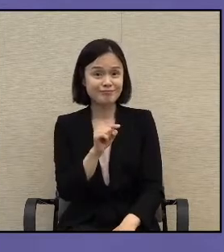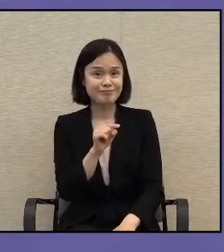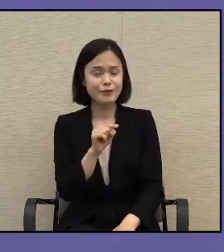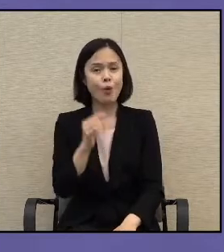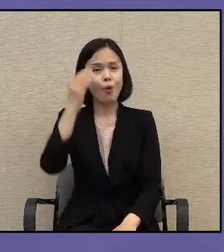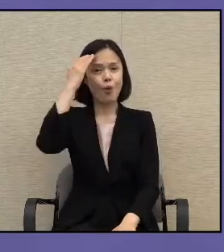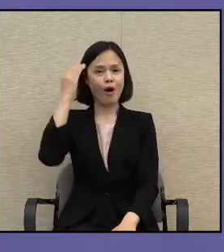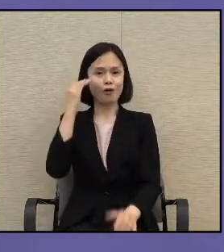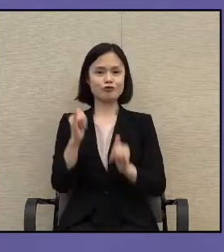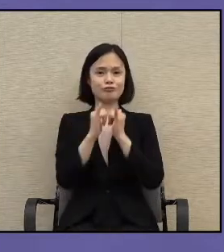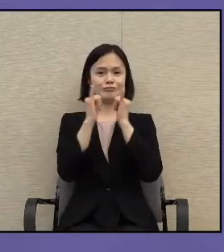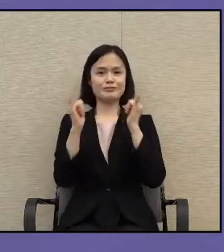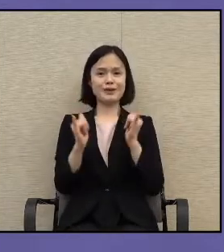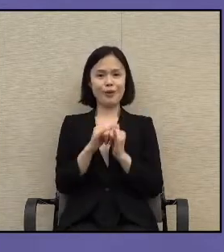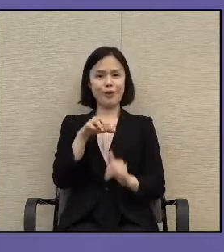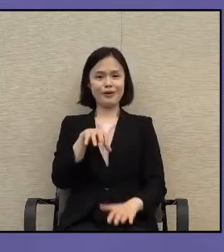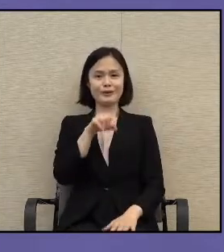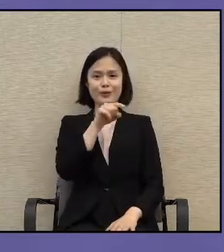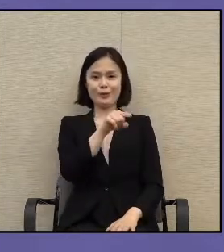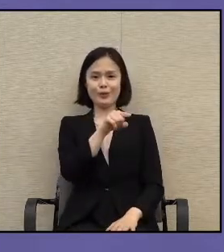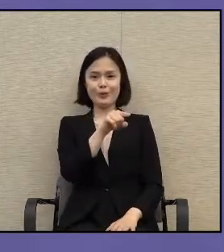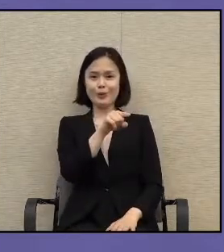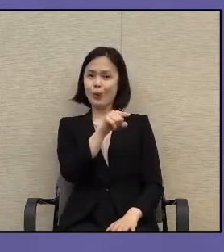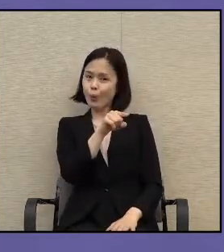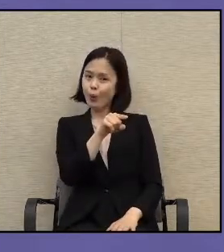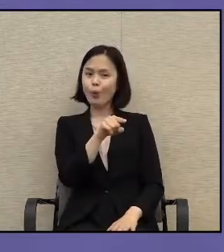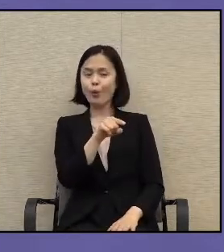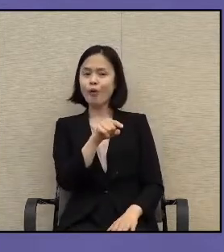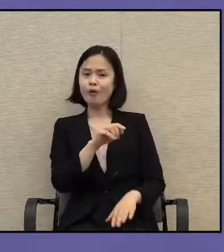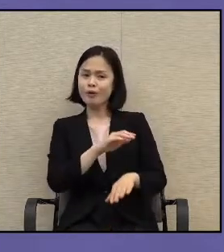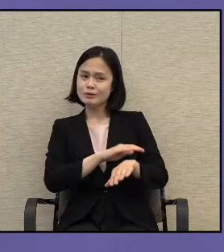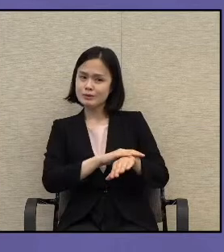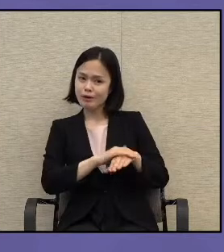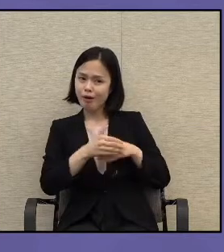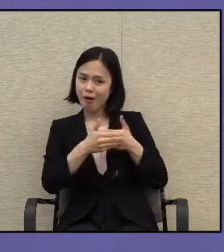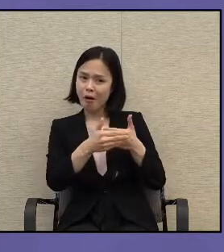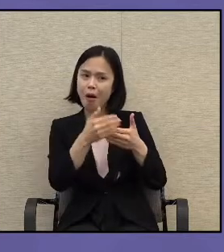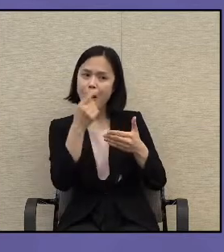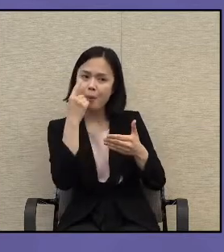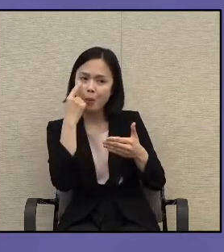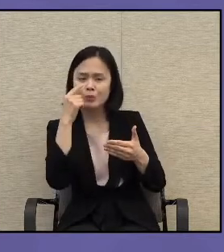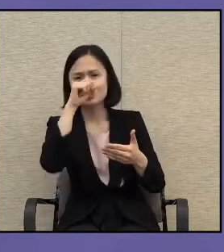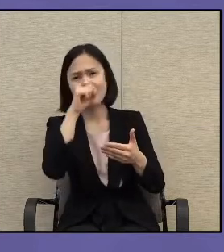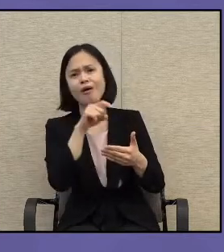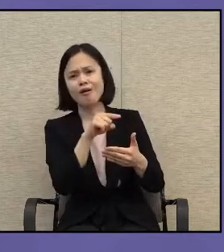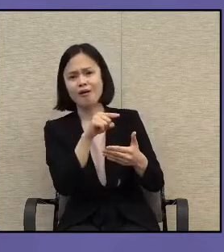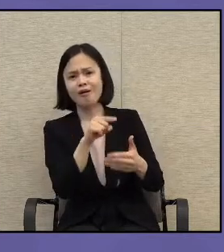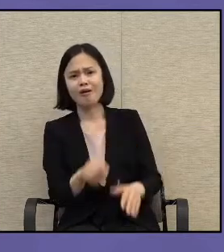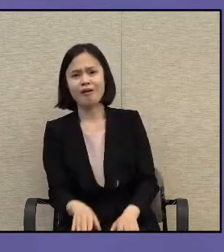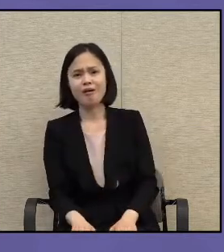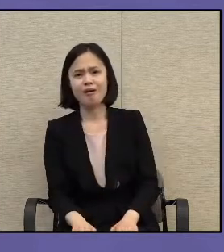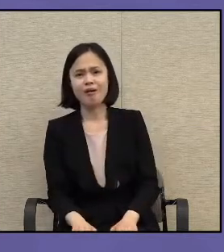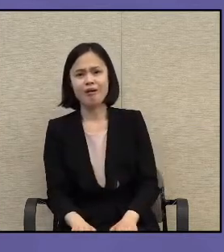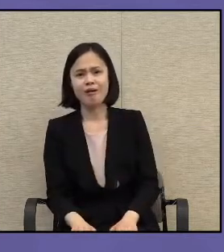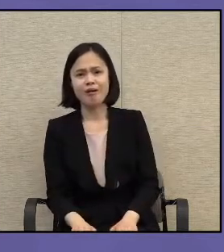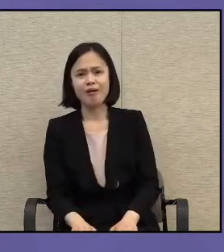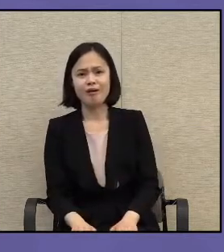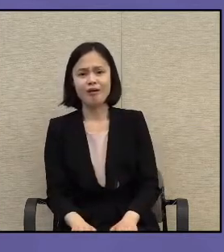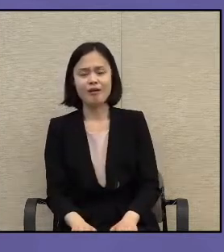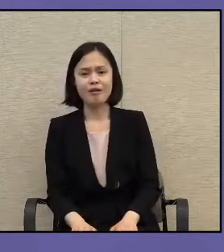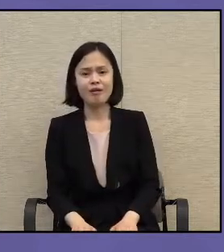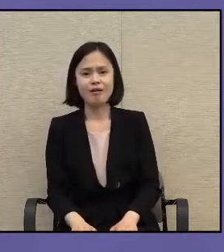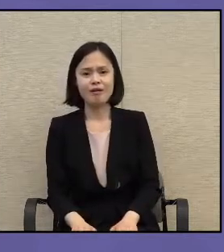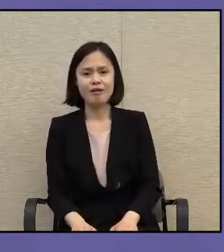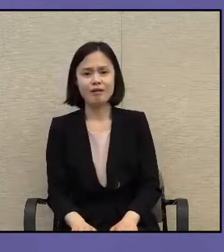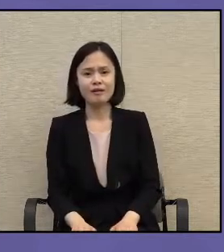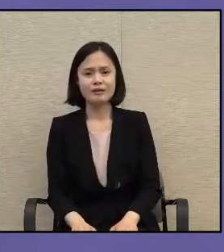우리 사회에서도 고려해 볼 만하다라는 생각이 듭니다. 그 한 예로서 이제 사회적 처방과 같은